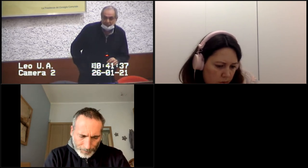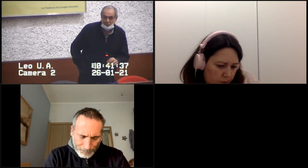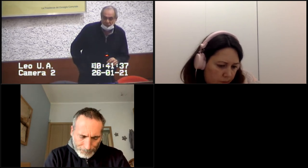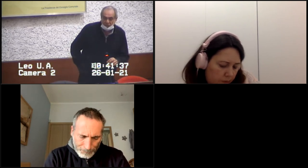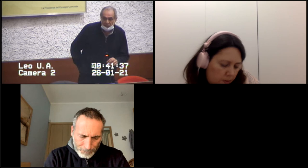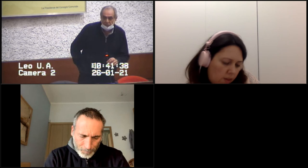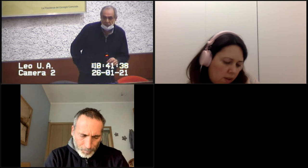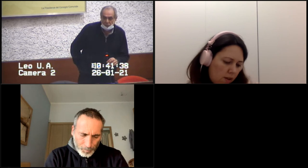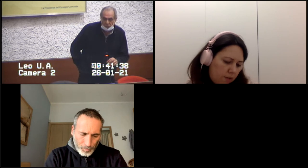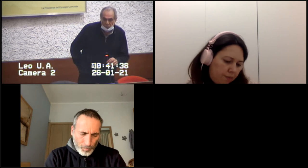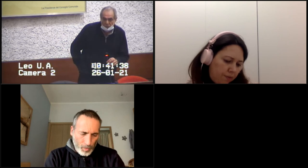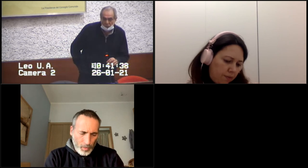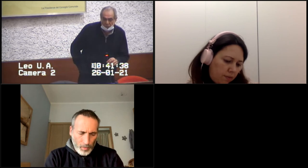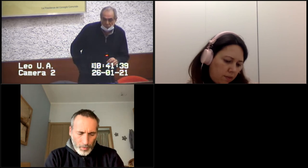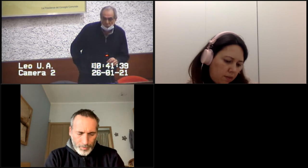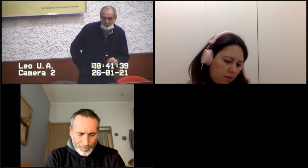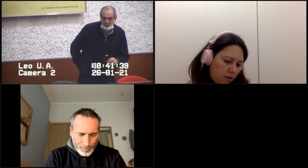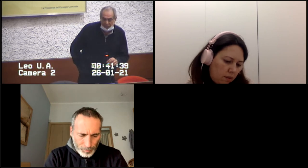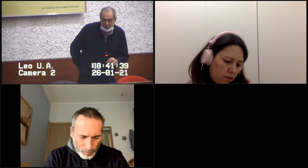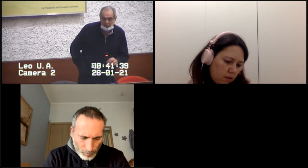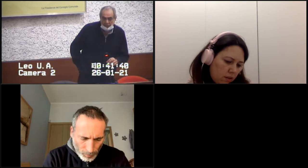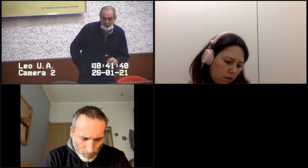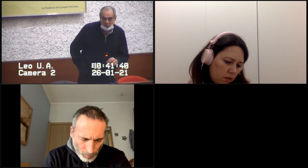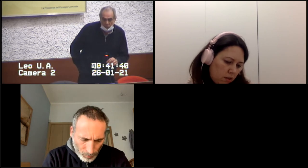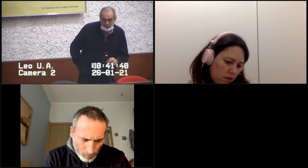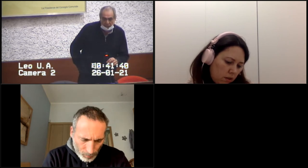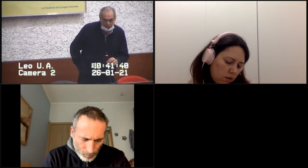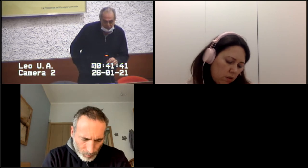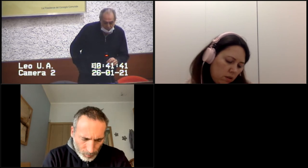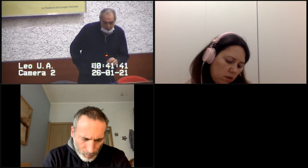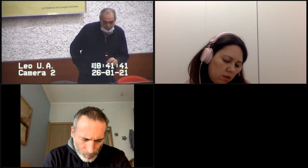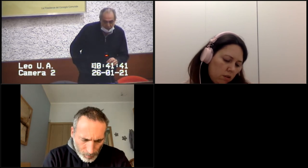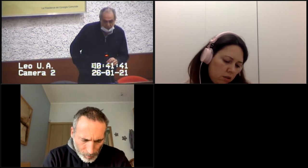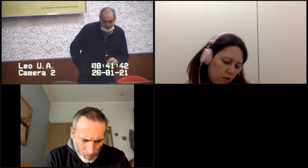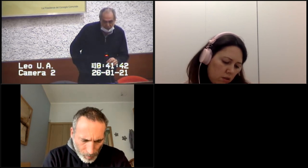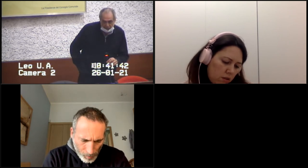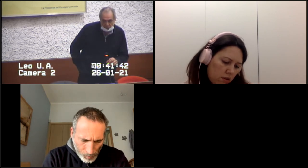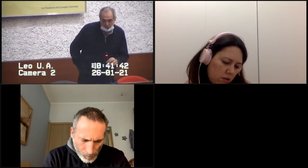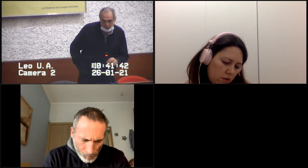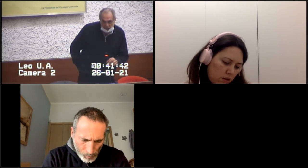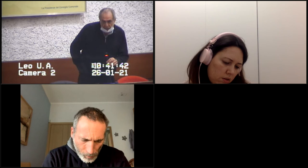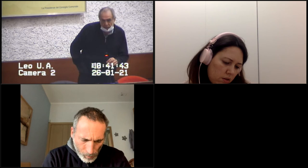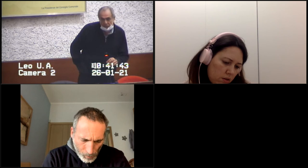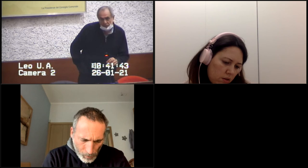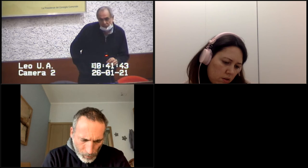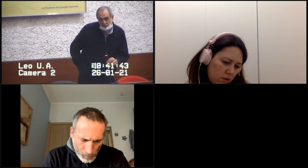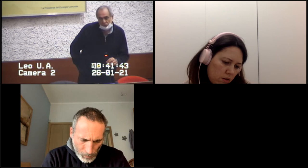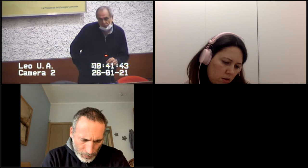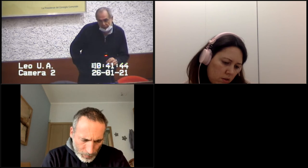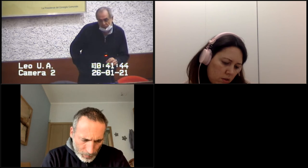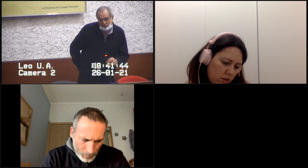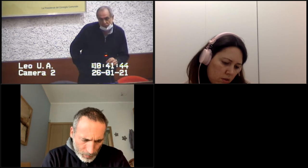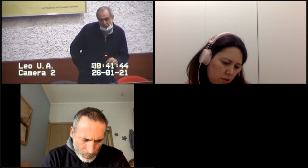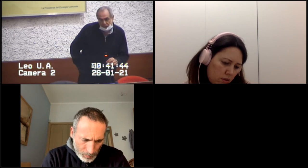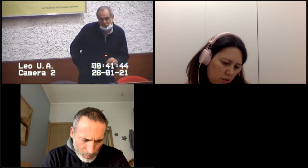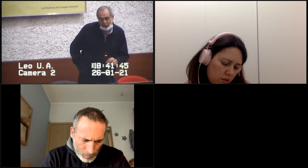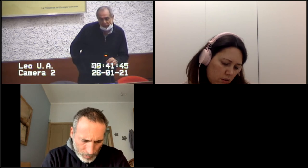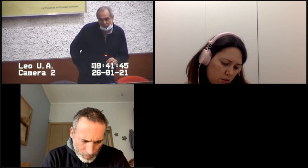necessità di cittadini bisognosi, soprattutto anziani. Quindi, anche se non è stata presentata questa sera, io